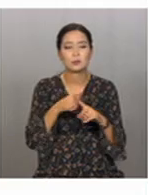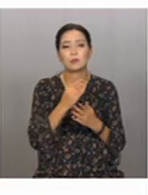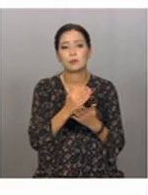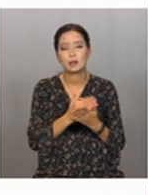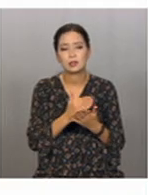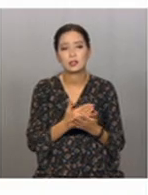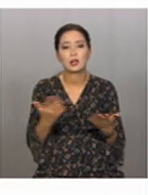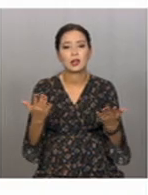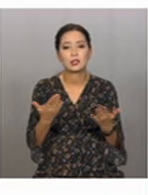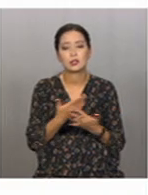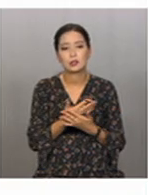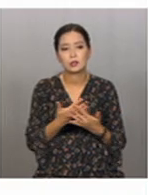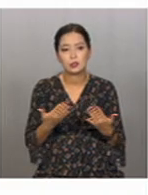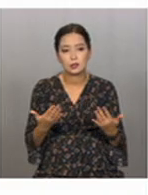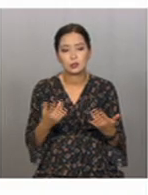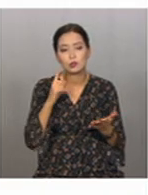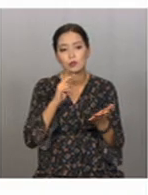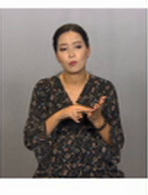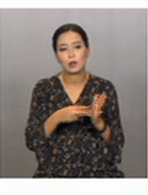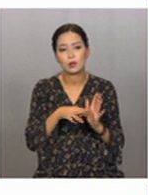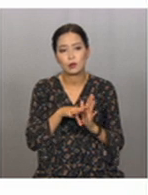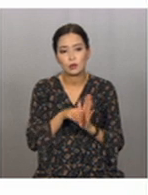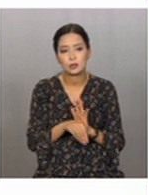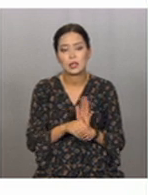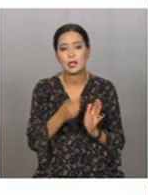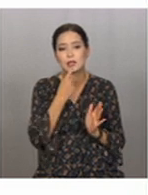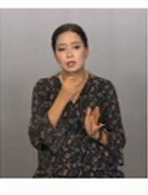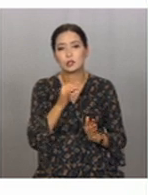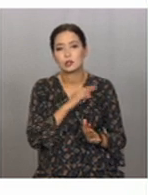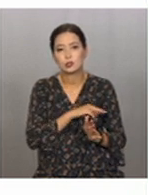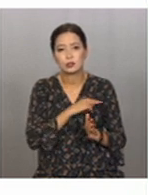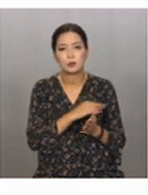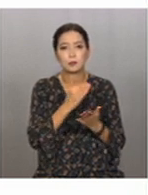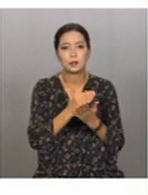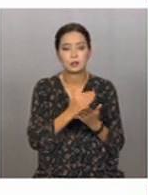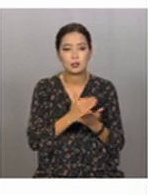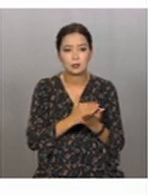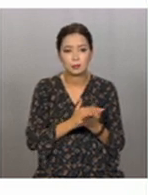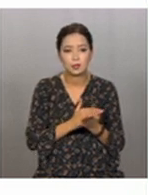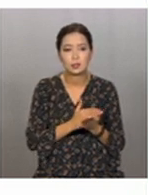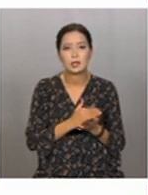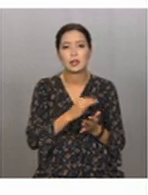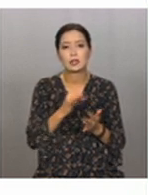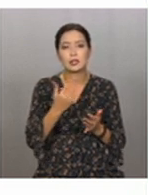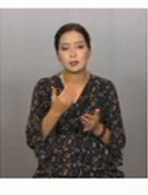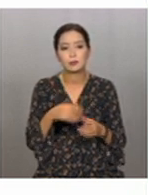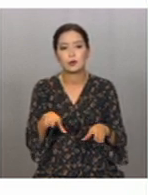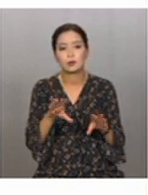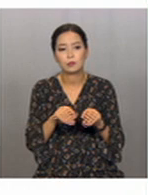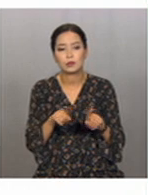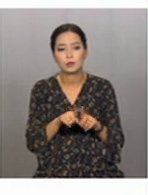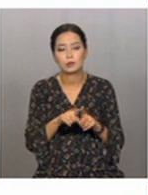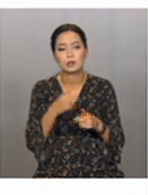түрлері қандай? Жобалау құралдары, тілдер және жүйелік бағдарламалау, интеграцияланған